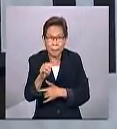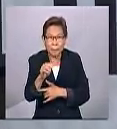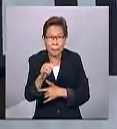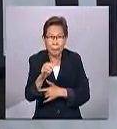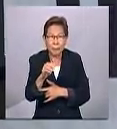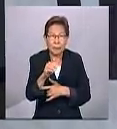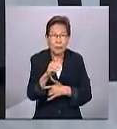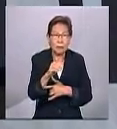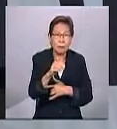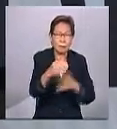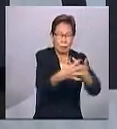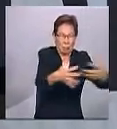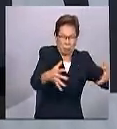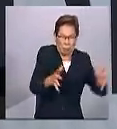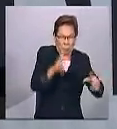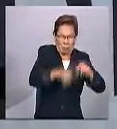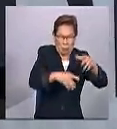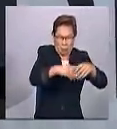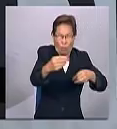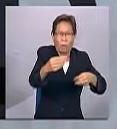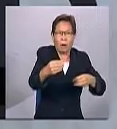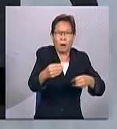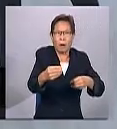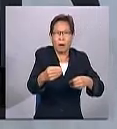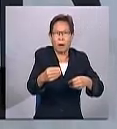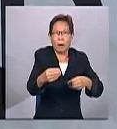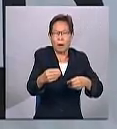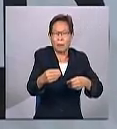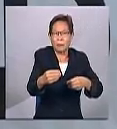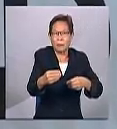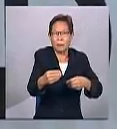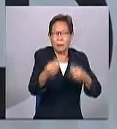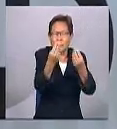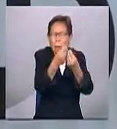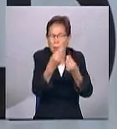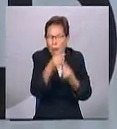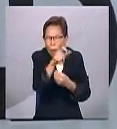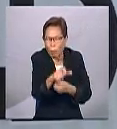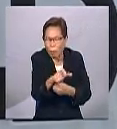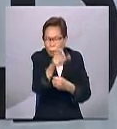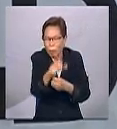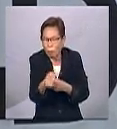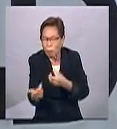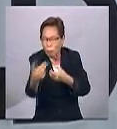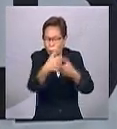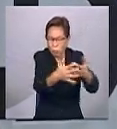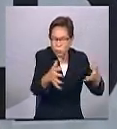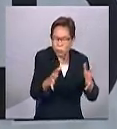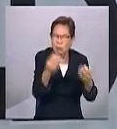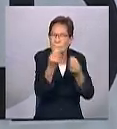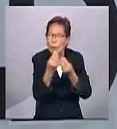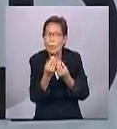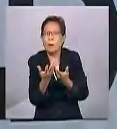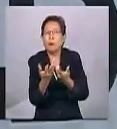kuarantin, mereka di kuarantin dan berapa pusat kuarantin yang terlibat. Lepas tu saya nak tanya pasal SOP sikit. Contoh ya, kalau